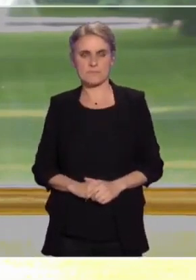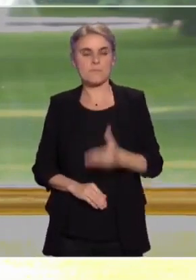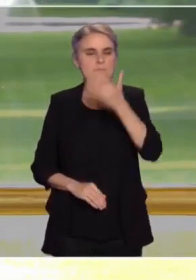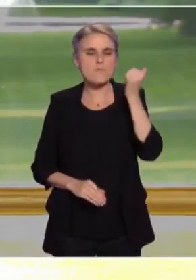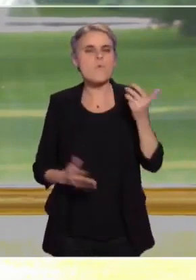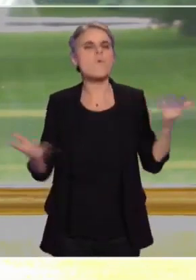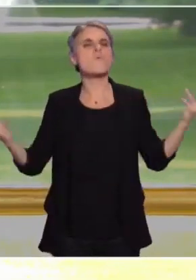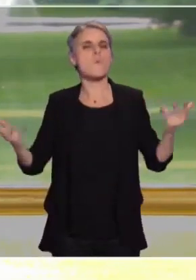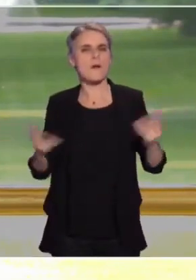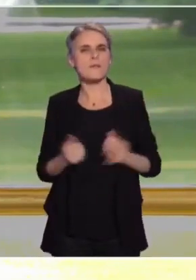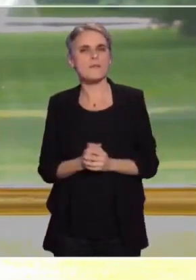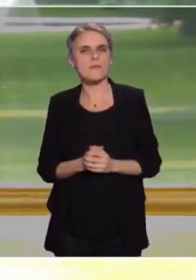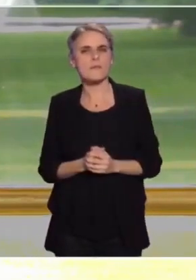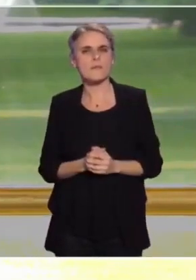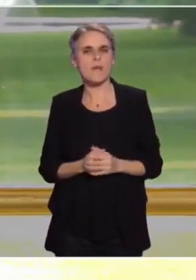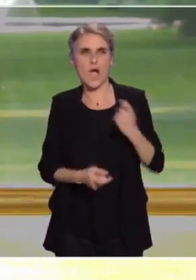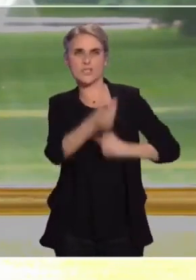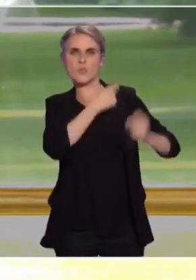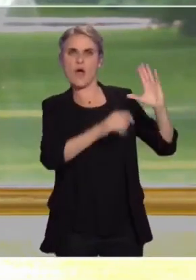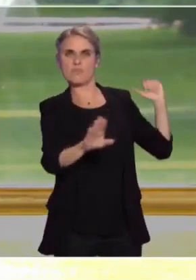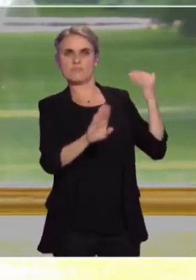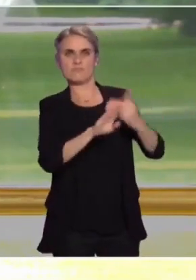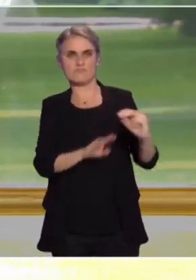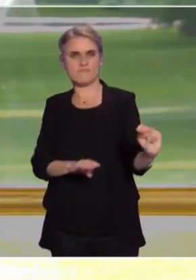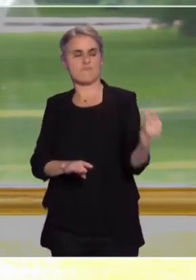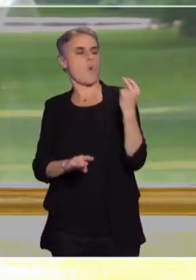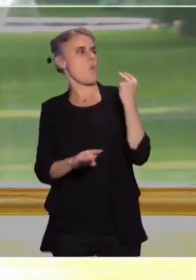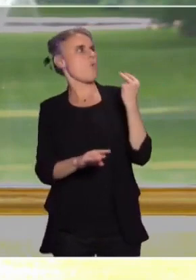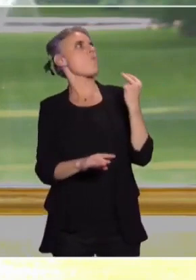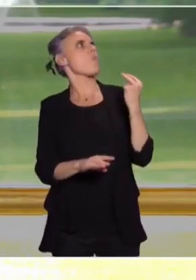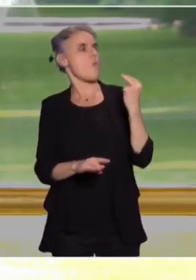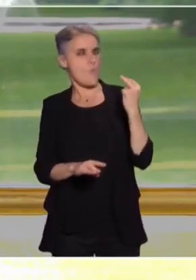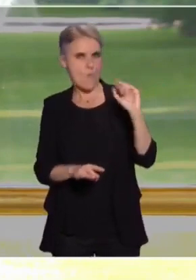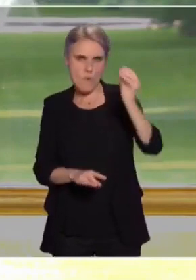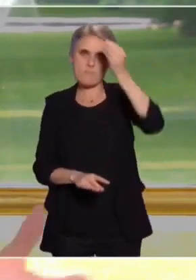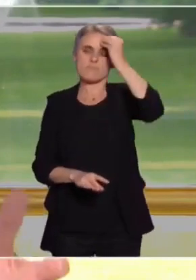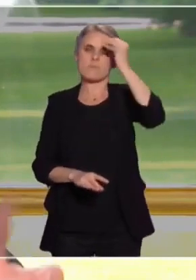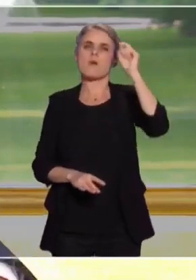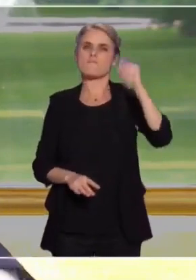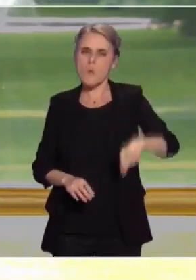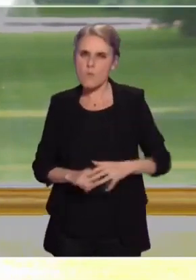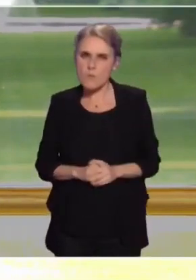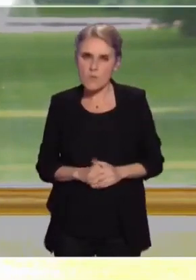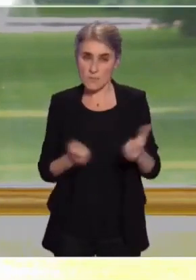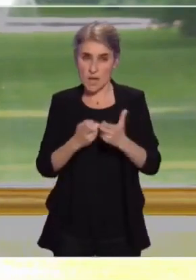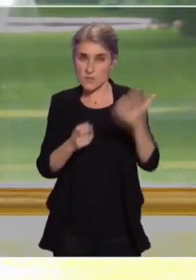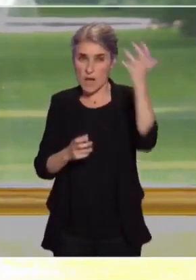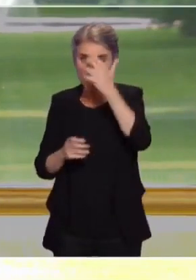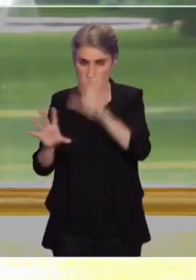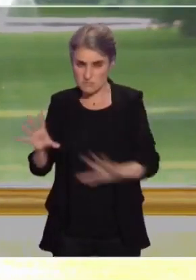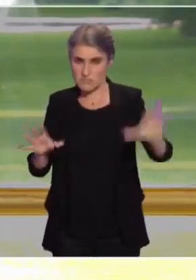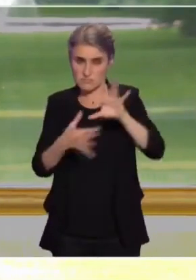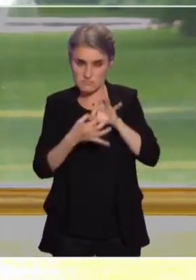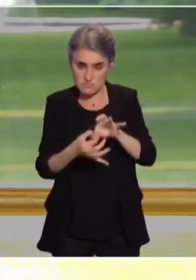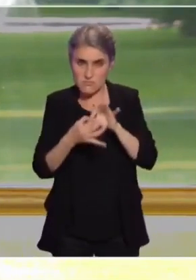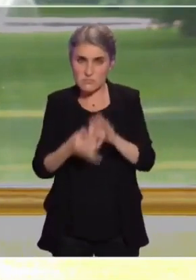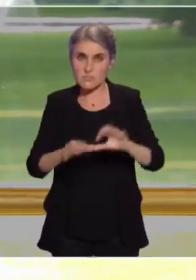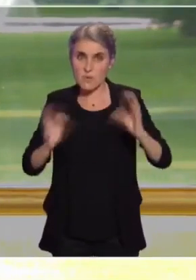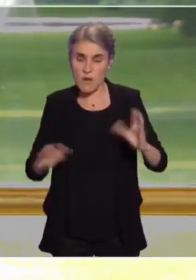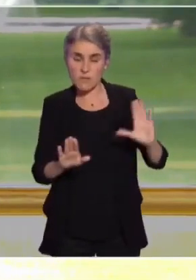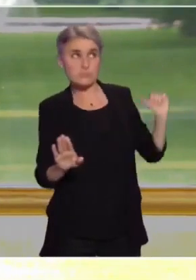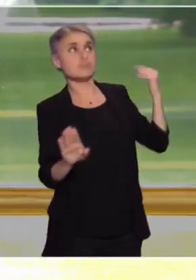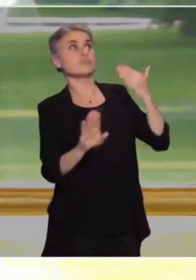regarder ensemble toute notre histoire toutes nos mémoires notre rapport à l'afrique en particulier pour bâtir un présent